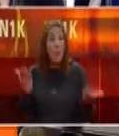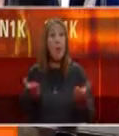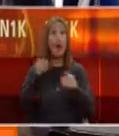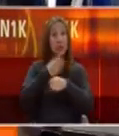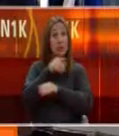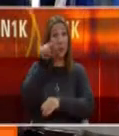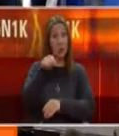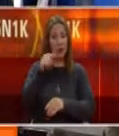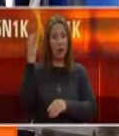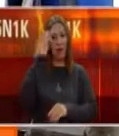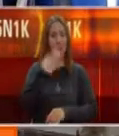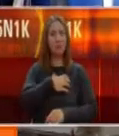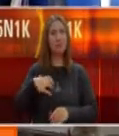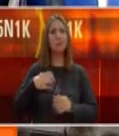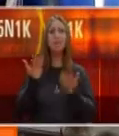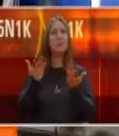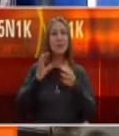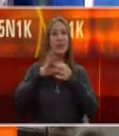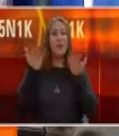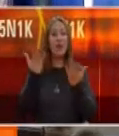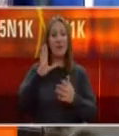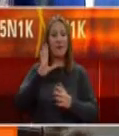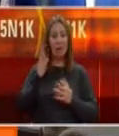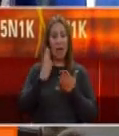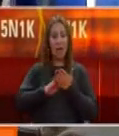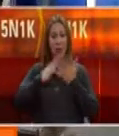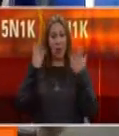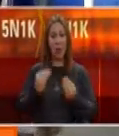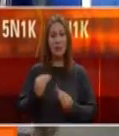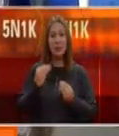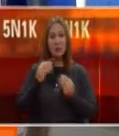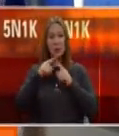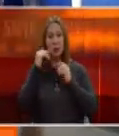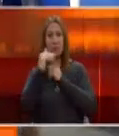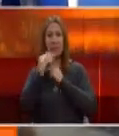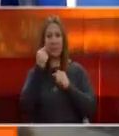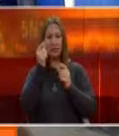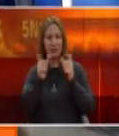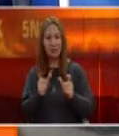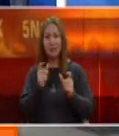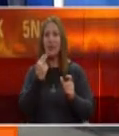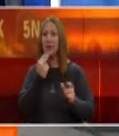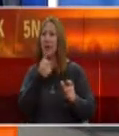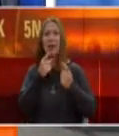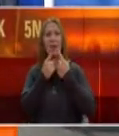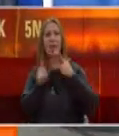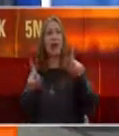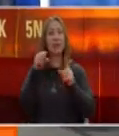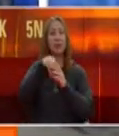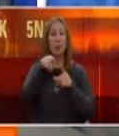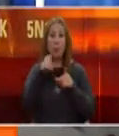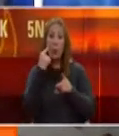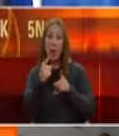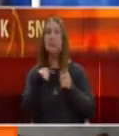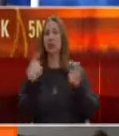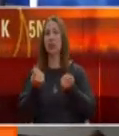bunun temel sebebinin var olan toplumsal cinsiyet algılarıyla ilişkili olduğunu gördük ve buna yönelik çalışmalar